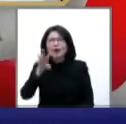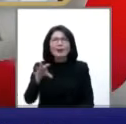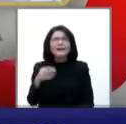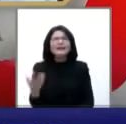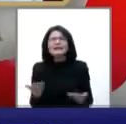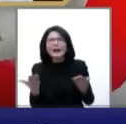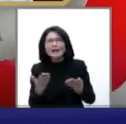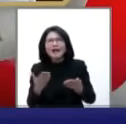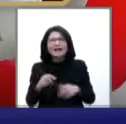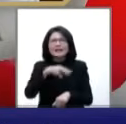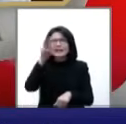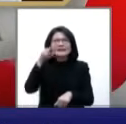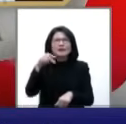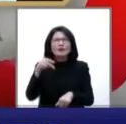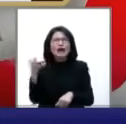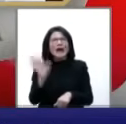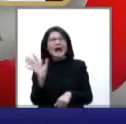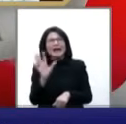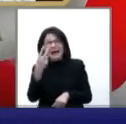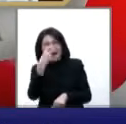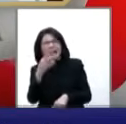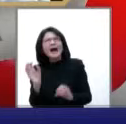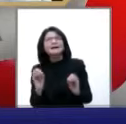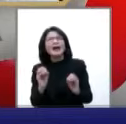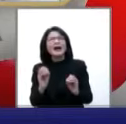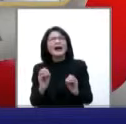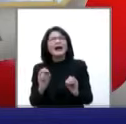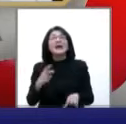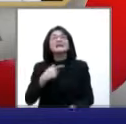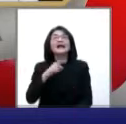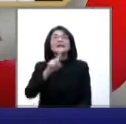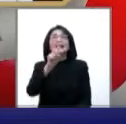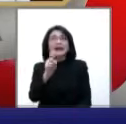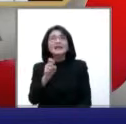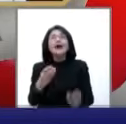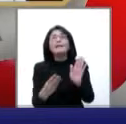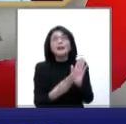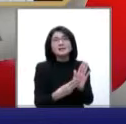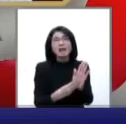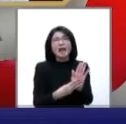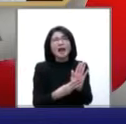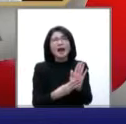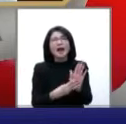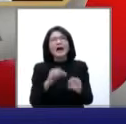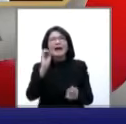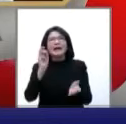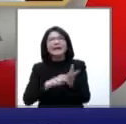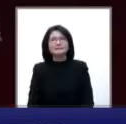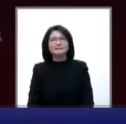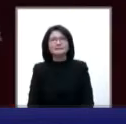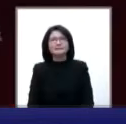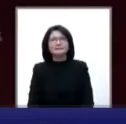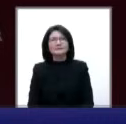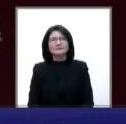kita menggunakan costum cosplay ya kita ak menjadi karakter dari apa yang kita pakai masuk ke karakter itu begitu ya apa yang